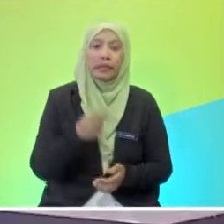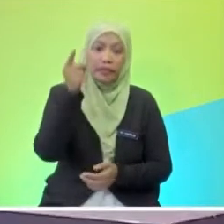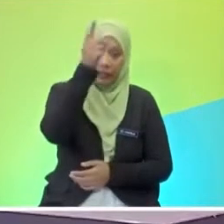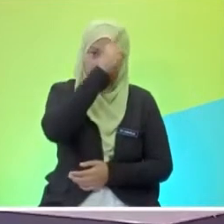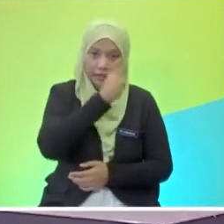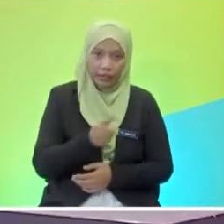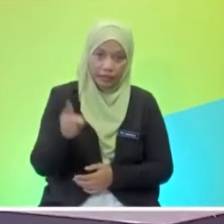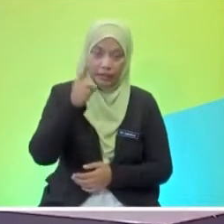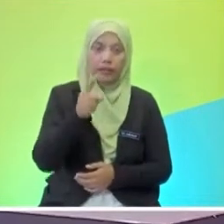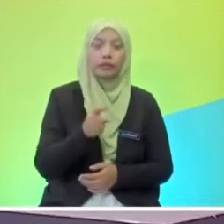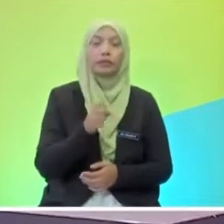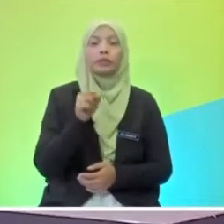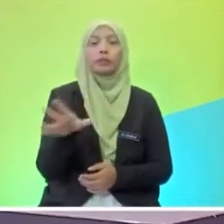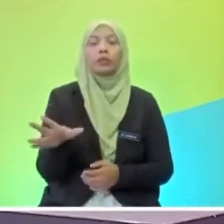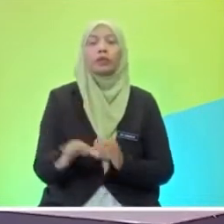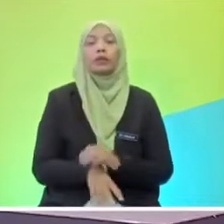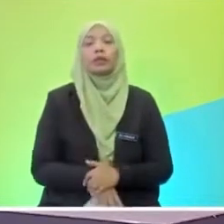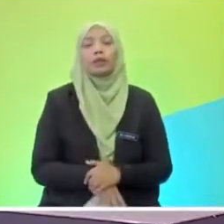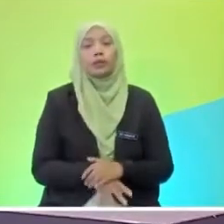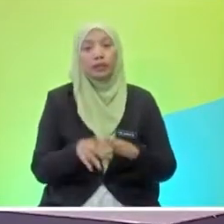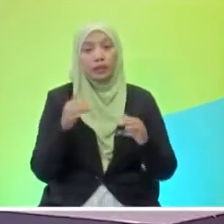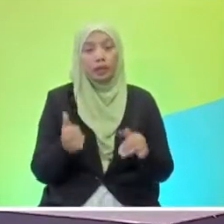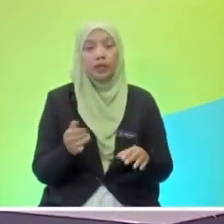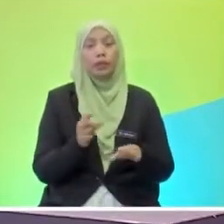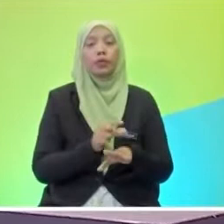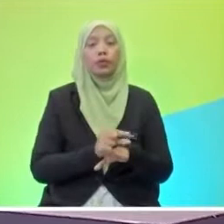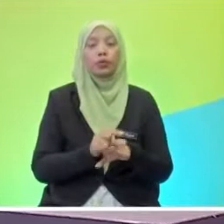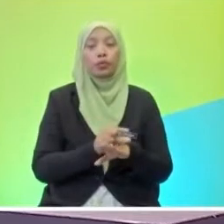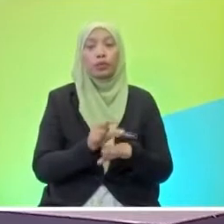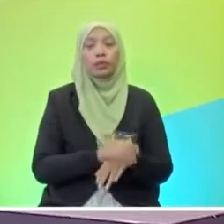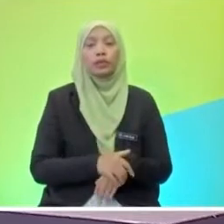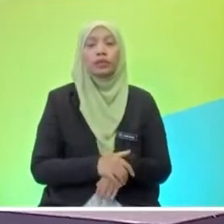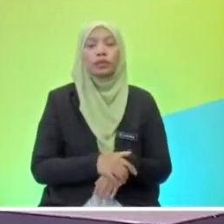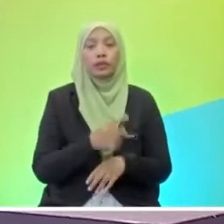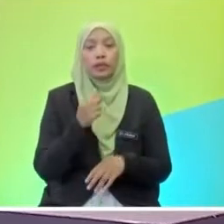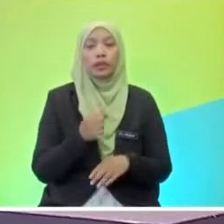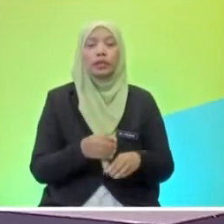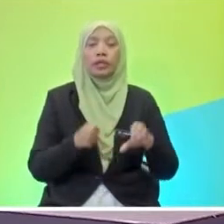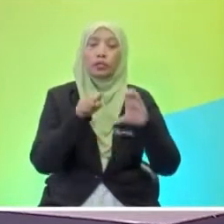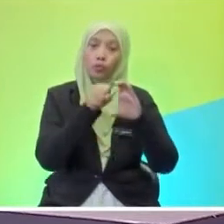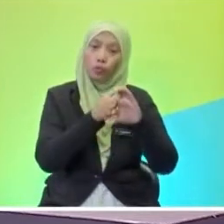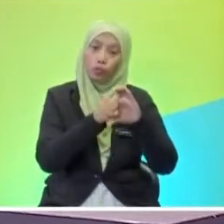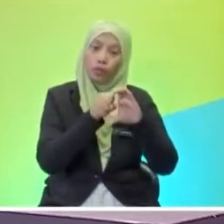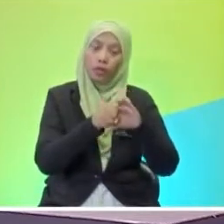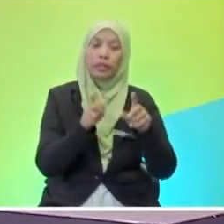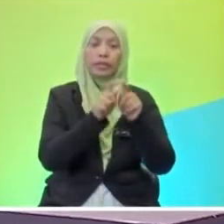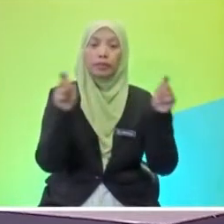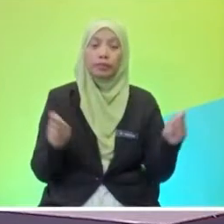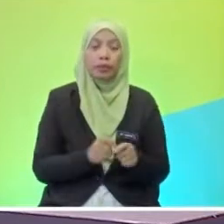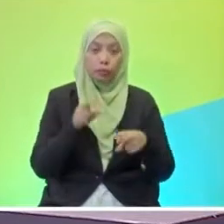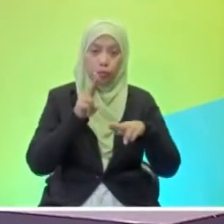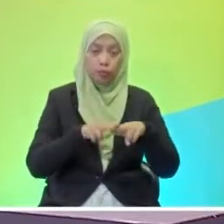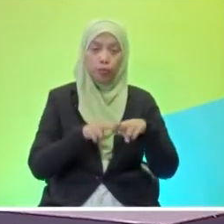oke sekarang Taya digunakan boleh jadi duit saya dijadikan sofa jadi tempat duduk dan